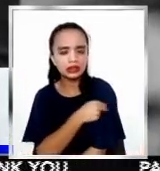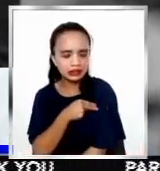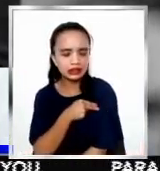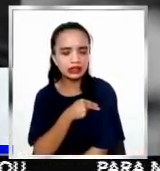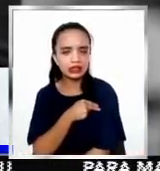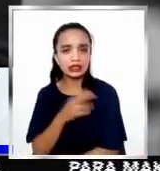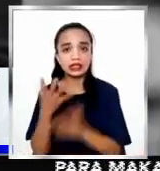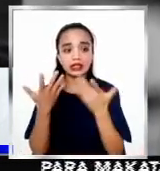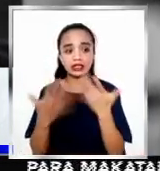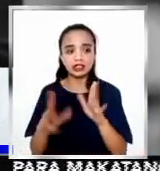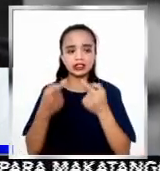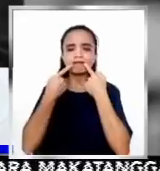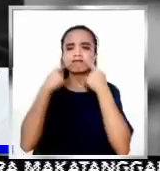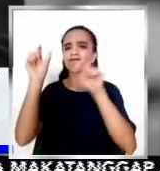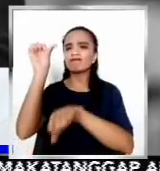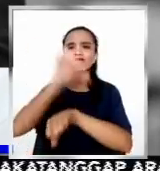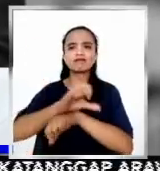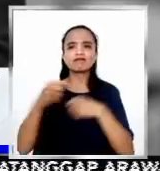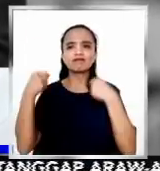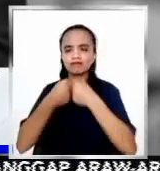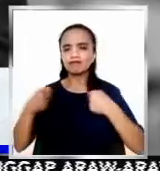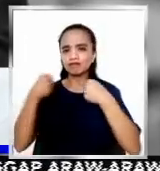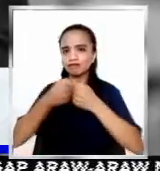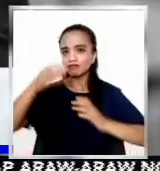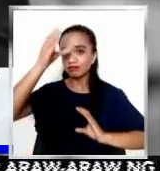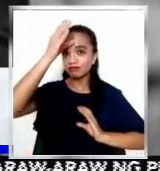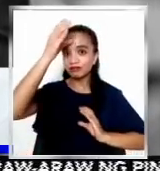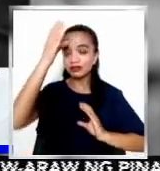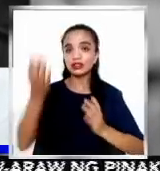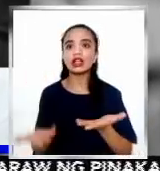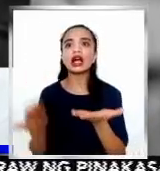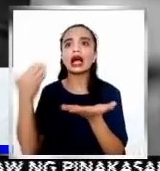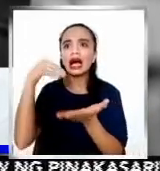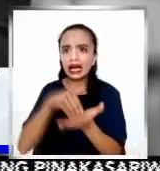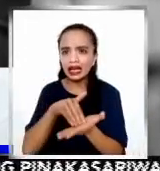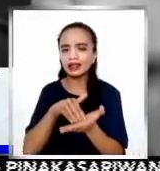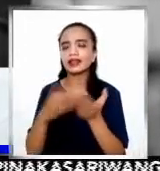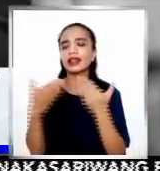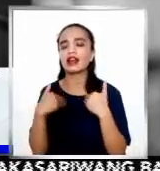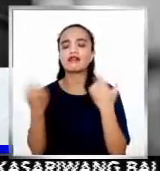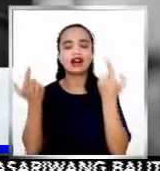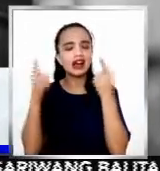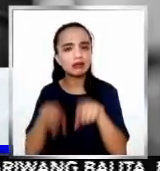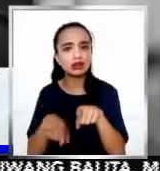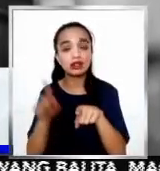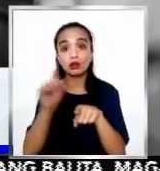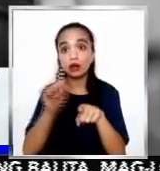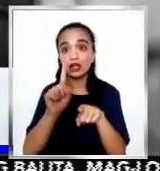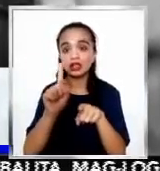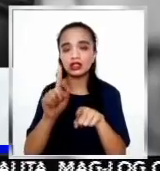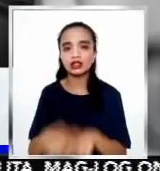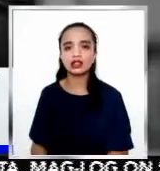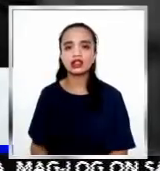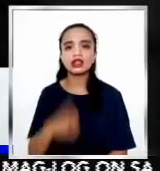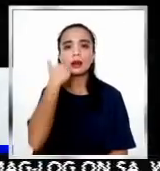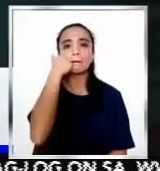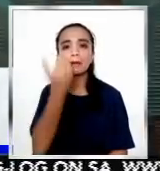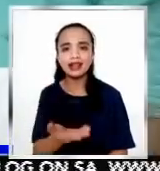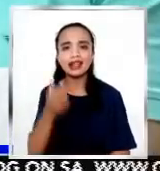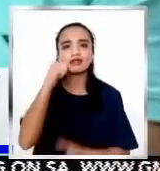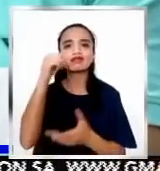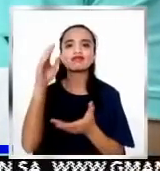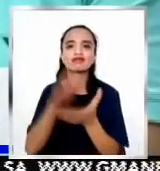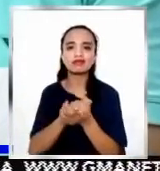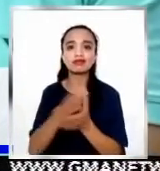ang unang laban sa cancer, ay tumama na naman ang isang trahedya nang pumanaw ang kanyang may bahay nito lamang Enero.